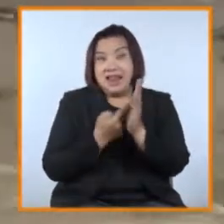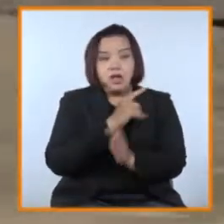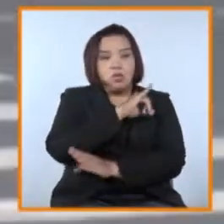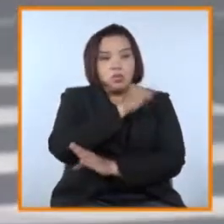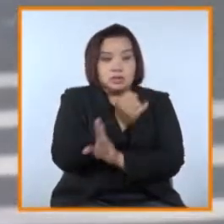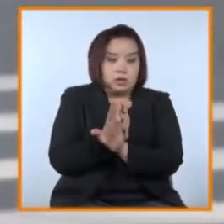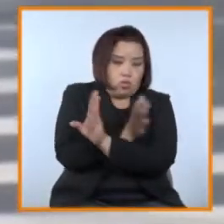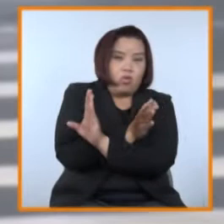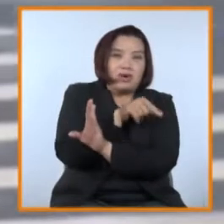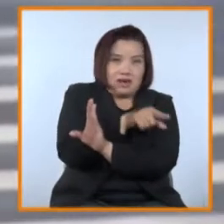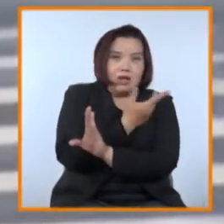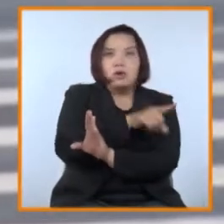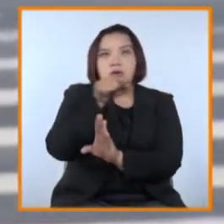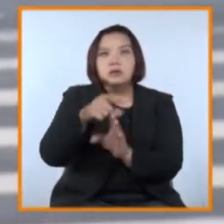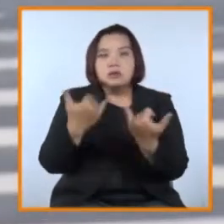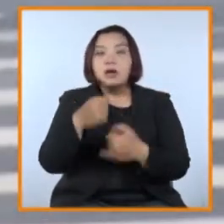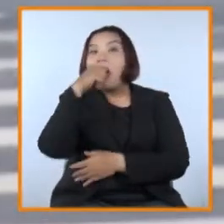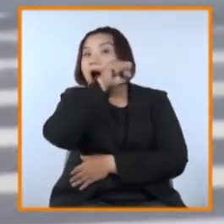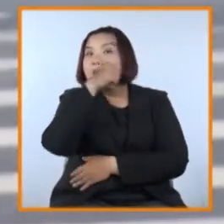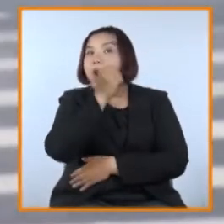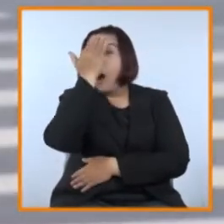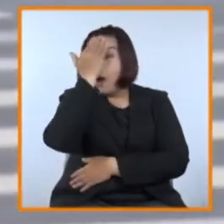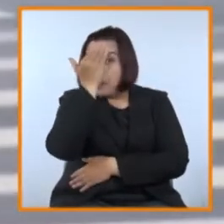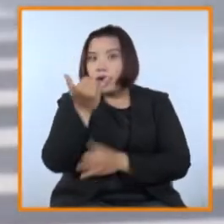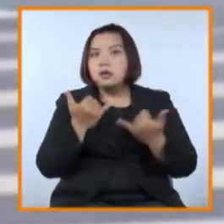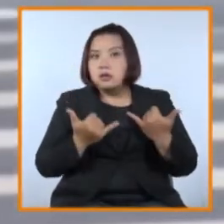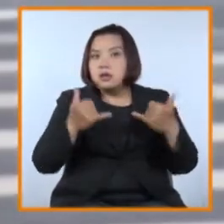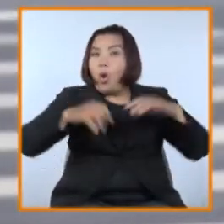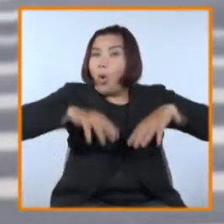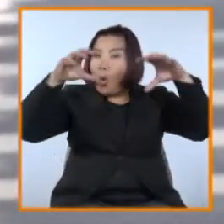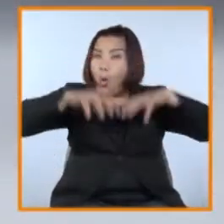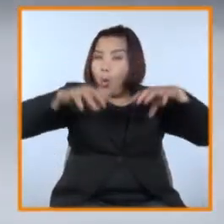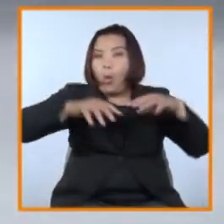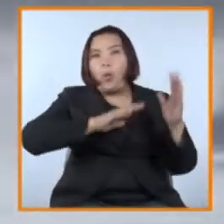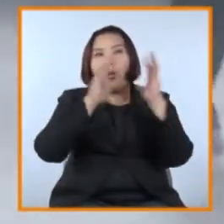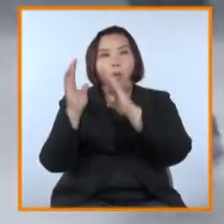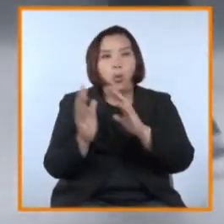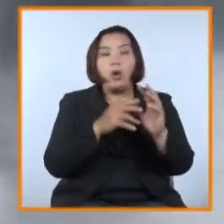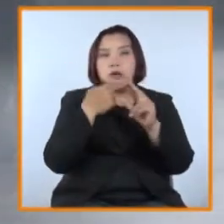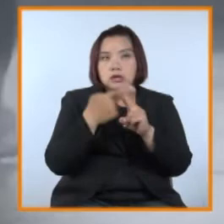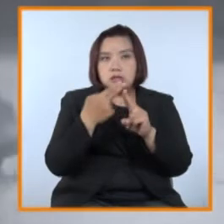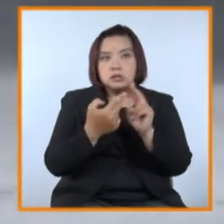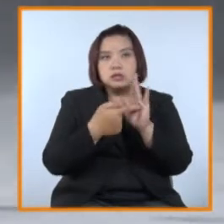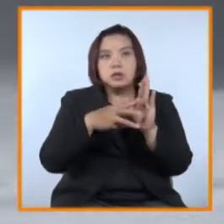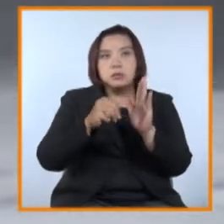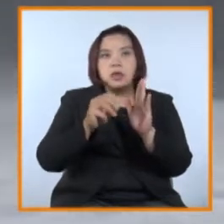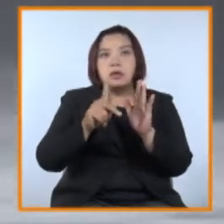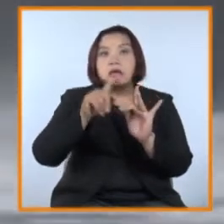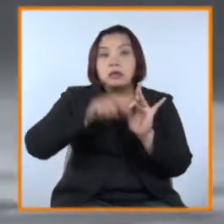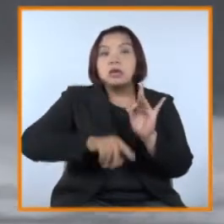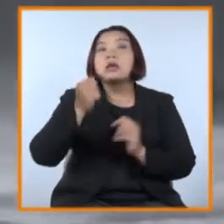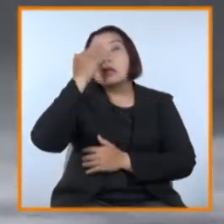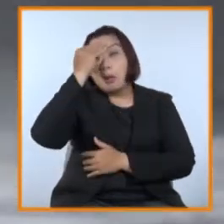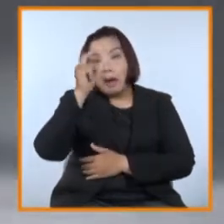ล้วค่ะ ส่วนที่ไต้หวันนะคะกระแสลมแรงและฝนที่ตกหนักนั้นเป็นฝนจากพายุเมกีซึ่งเป็นพายุลูกที่4ของไต้หวันในปี